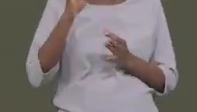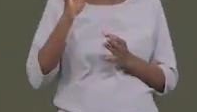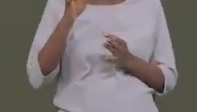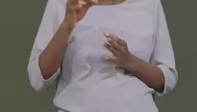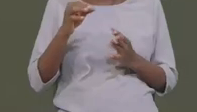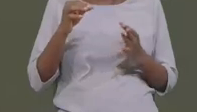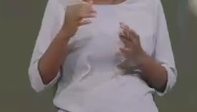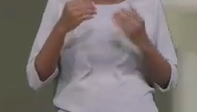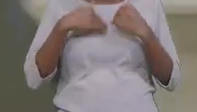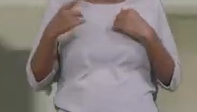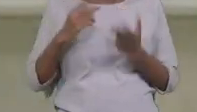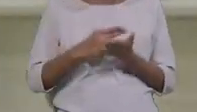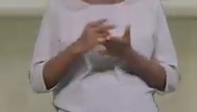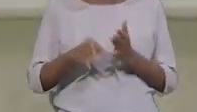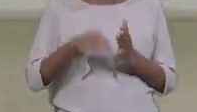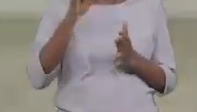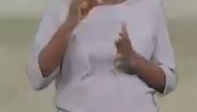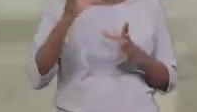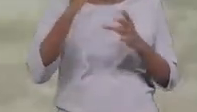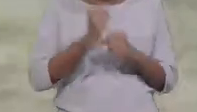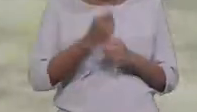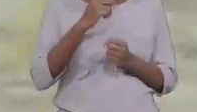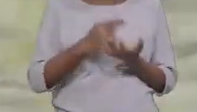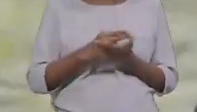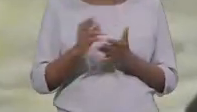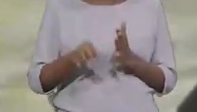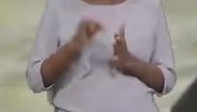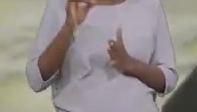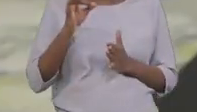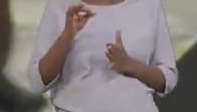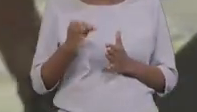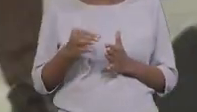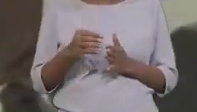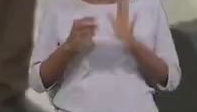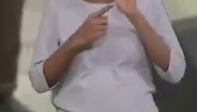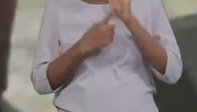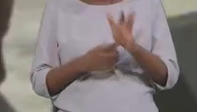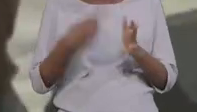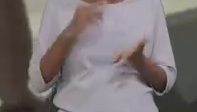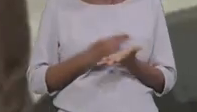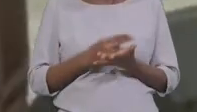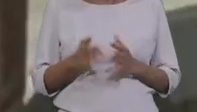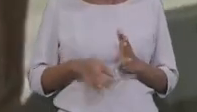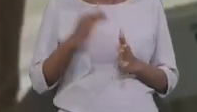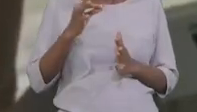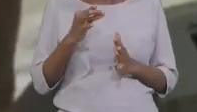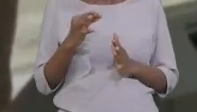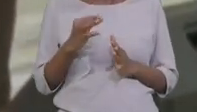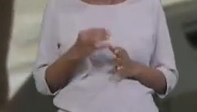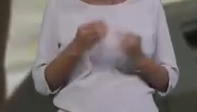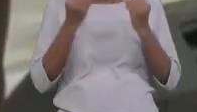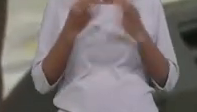Saint-Esprit, et avoir le Saint-Esprit, recevoir le Saint-Esprit, manifester le